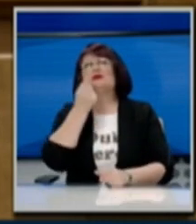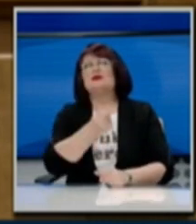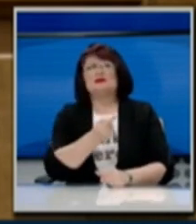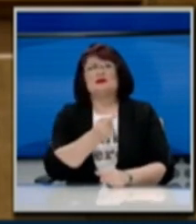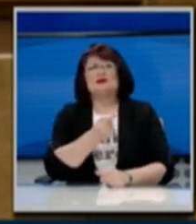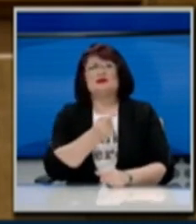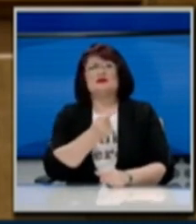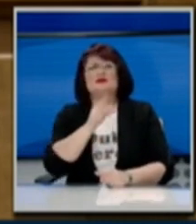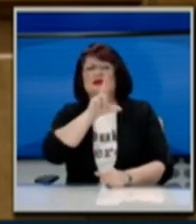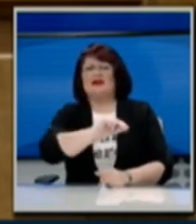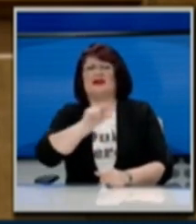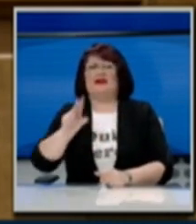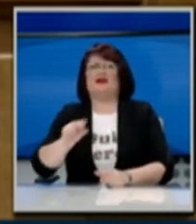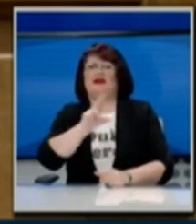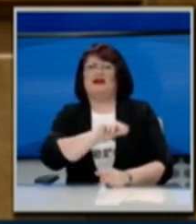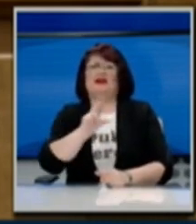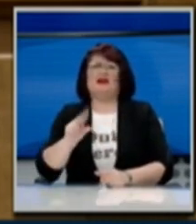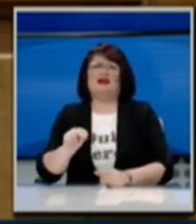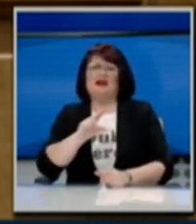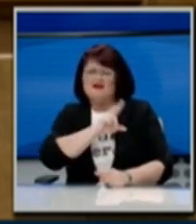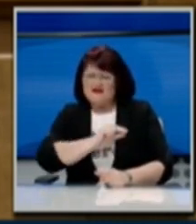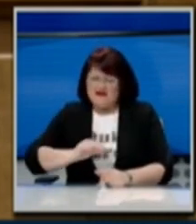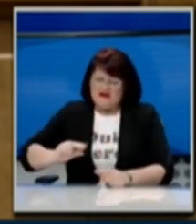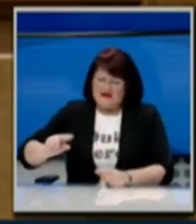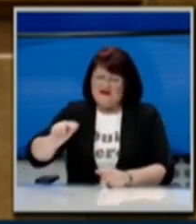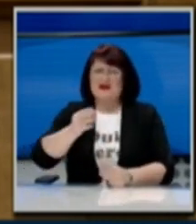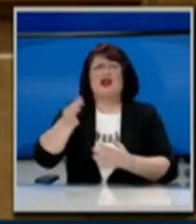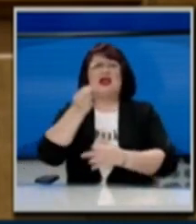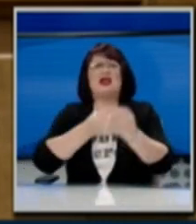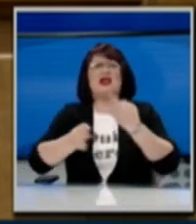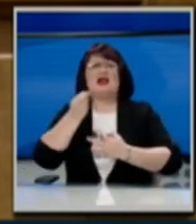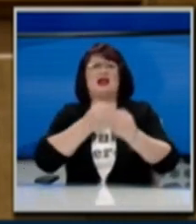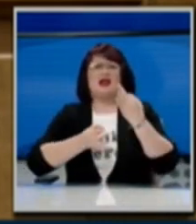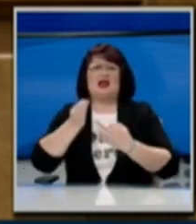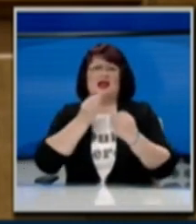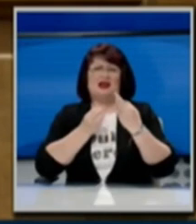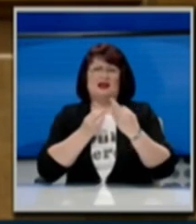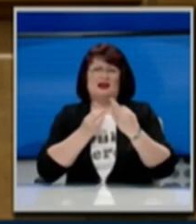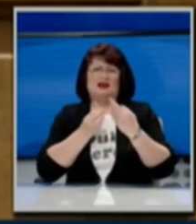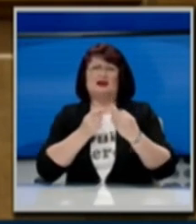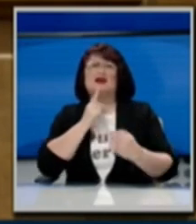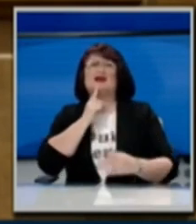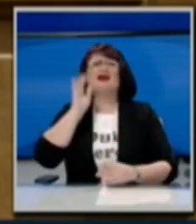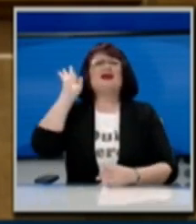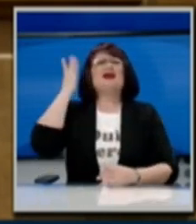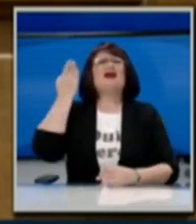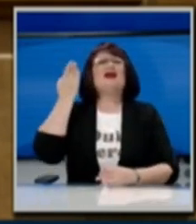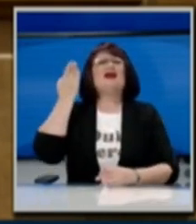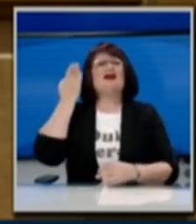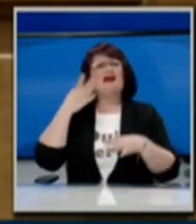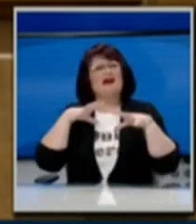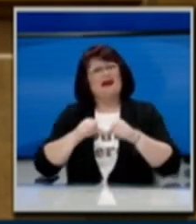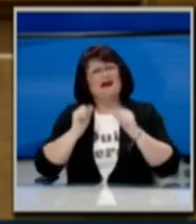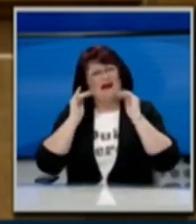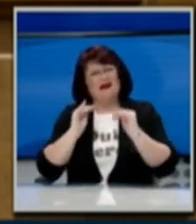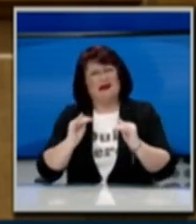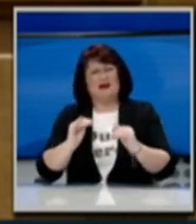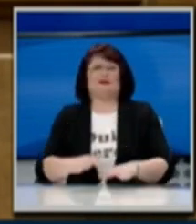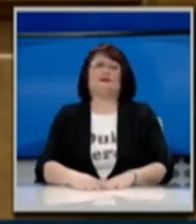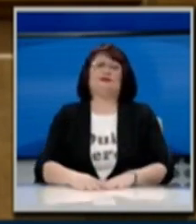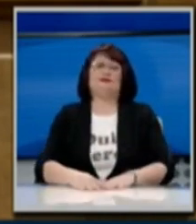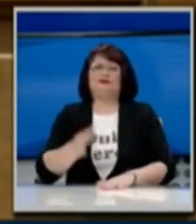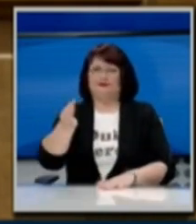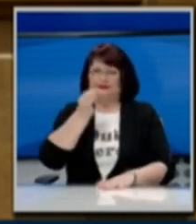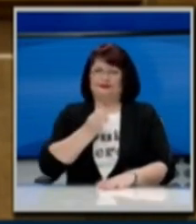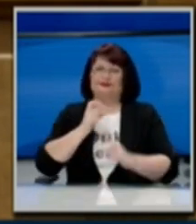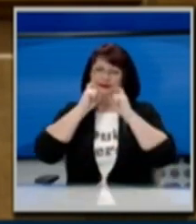κάποιες ομοιότητες σε όλες τις ομιλίες. Κάποιες ενδείξεις παλαιοκομματισμού. Υποχρεωτική